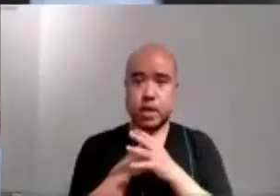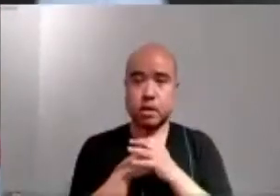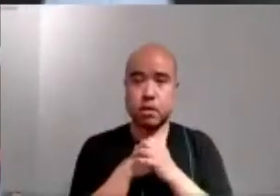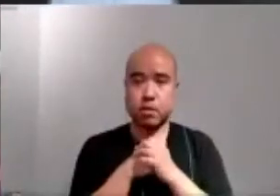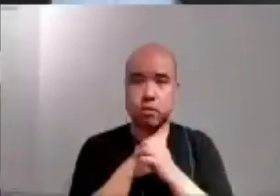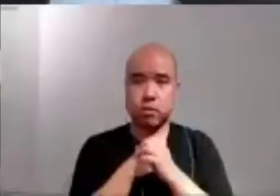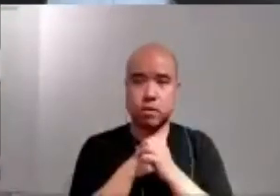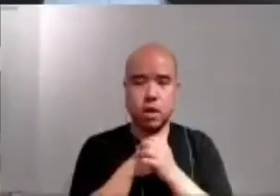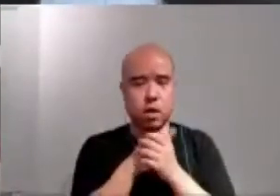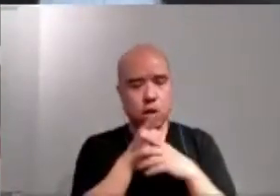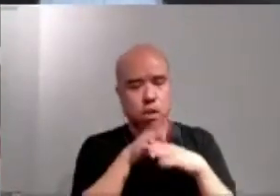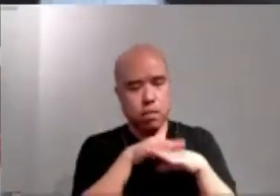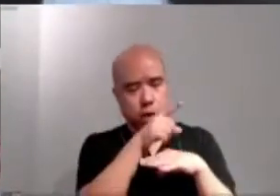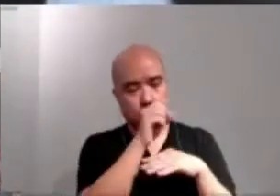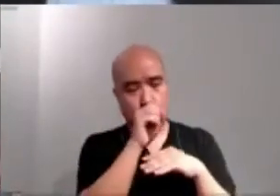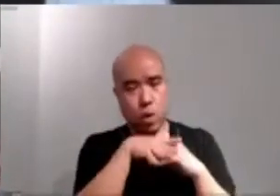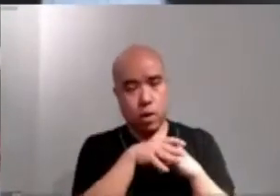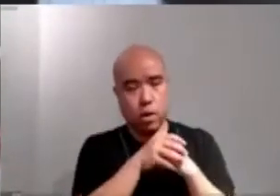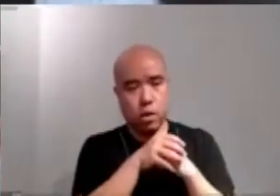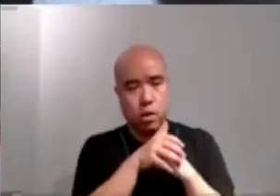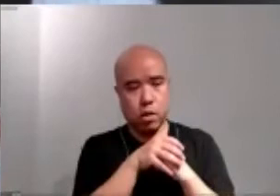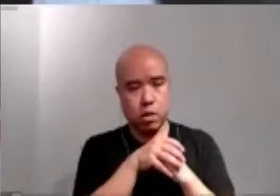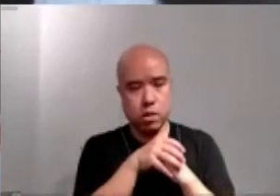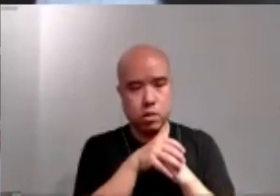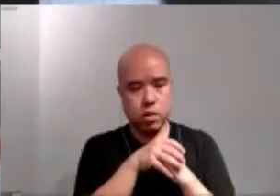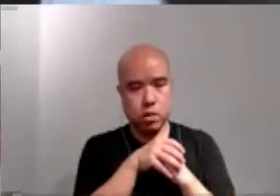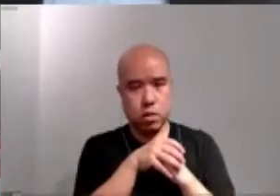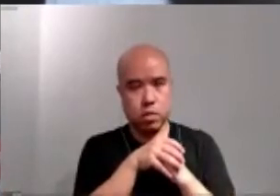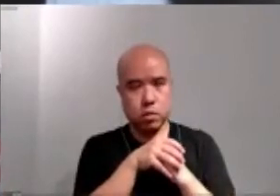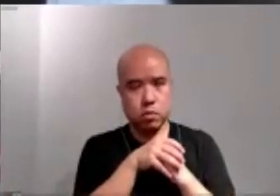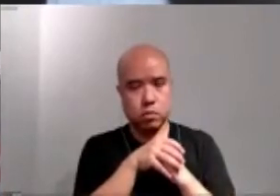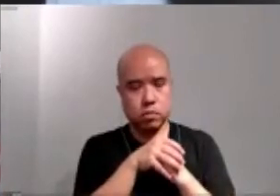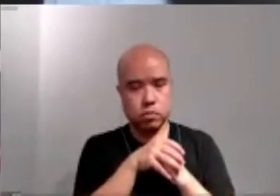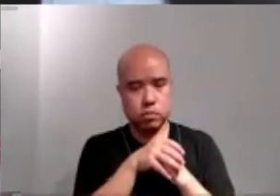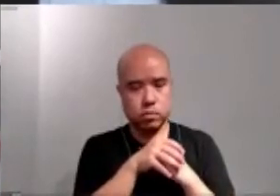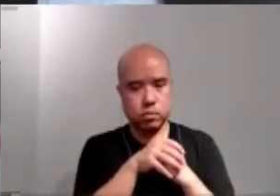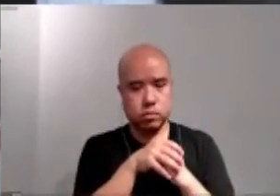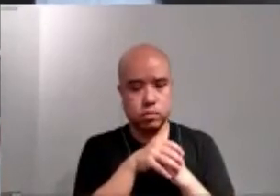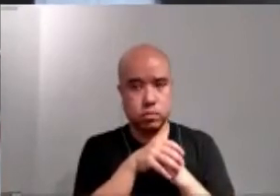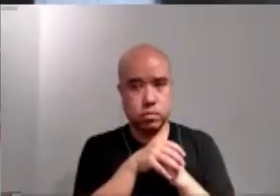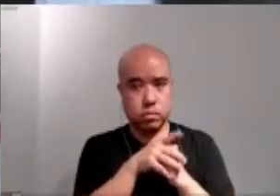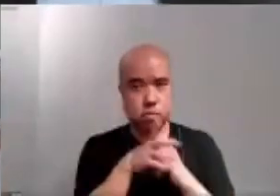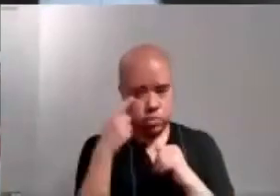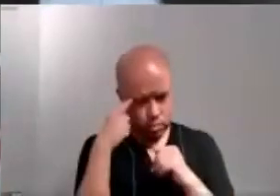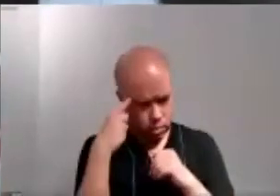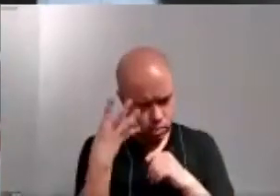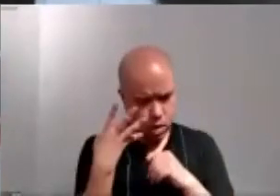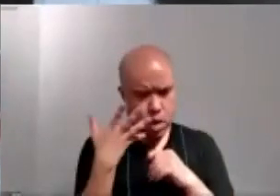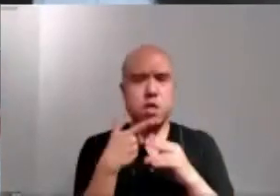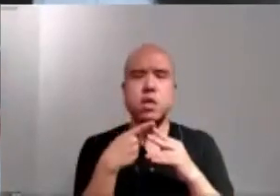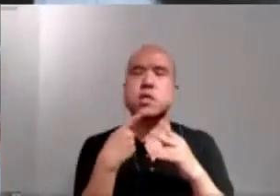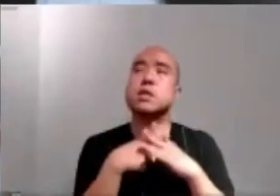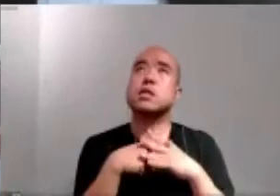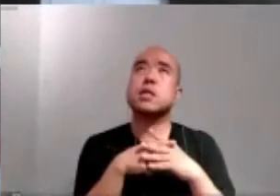啱先嘅同學都提到，我哋嘅計劃內容係主要幫助翻天天加油站去提升佢嘅客流量啦，同埋營業